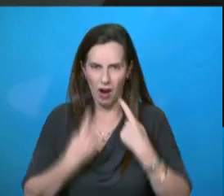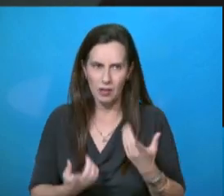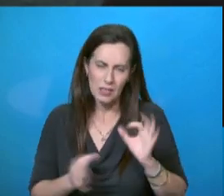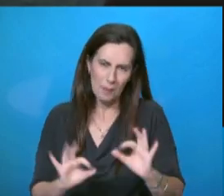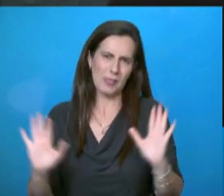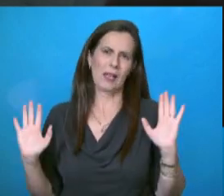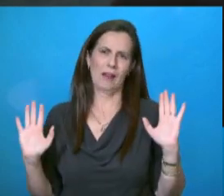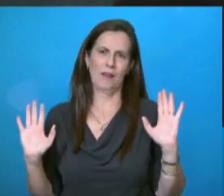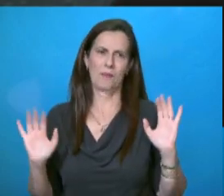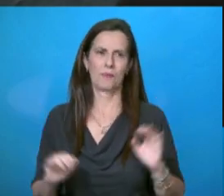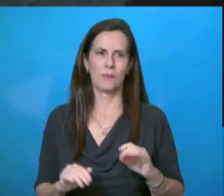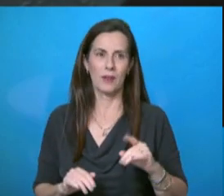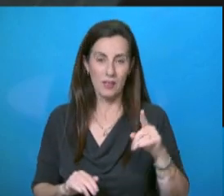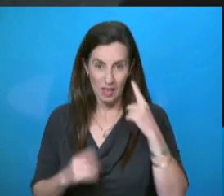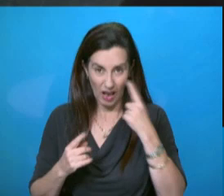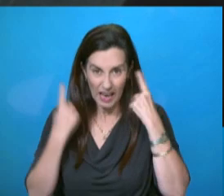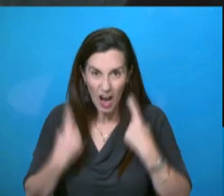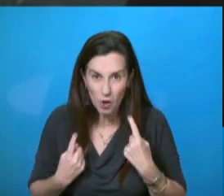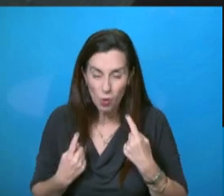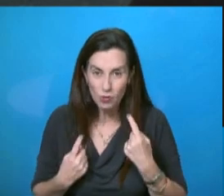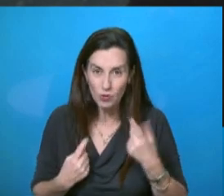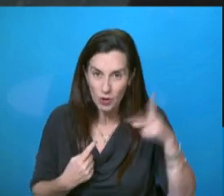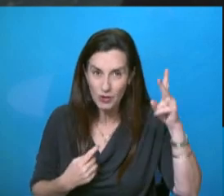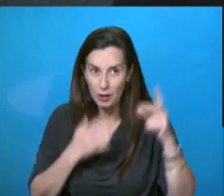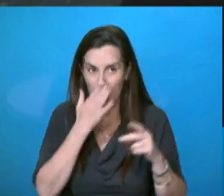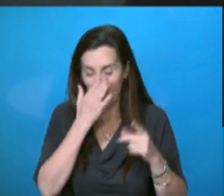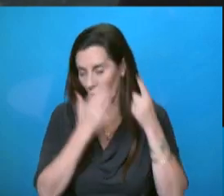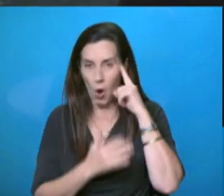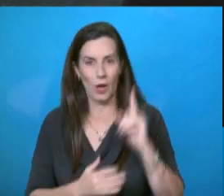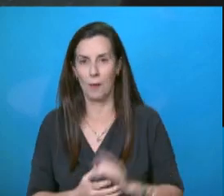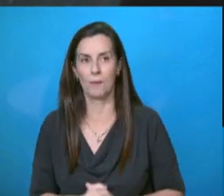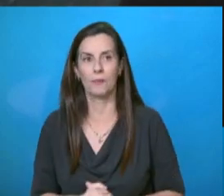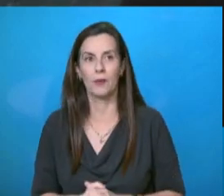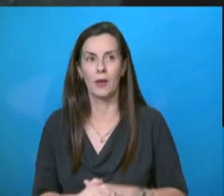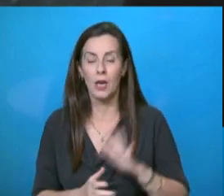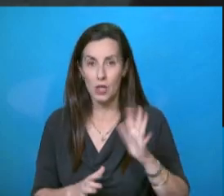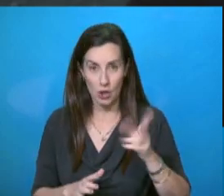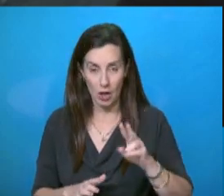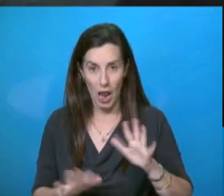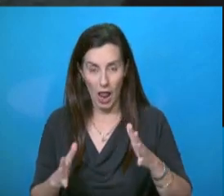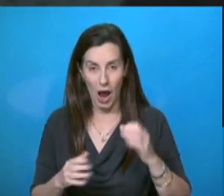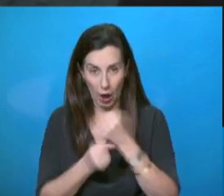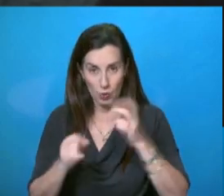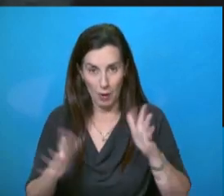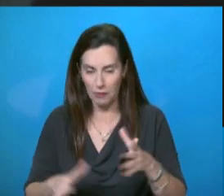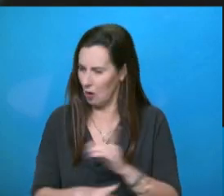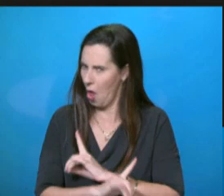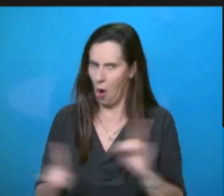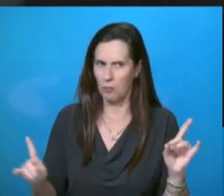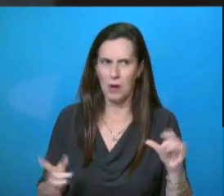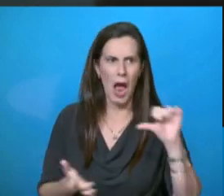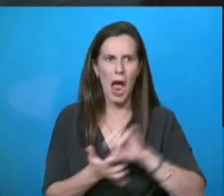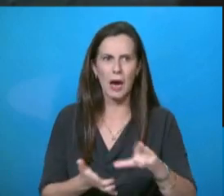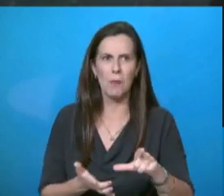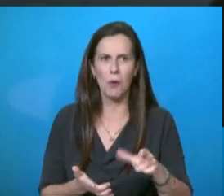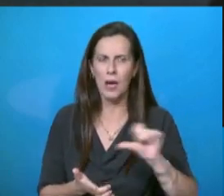בסדר. נקרא לך התחרדות? לא יודע. יש להם ממה לפחד? לחילונים? בכלל לא. העיר